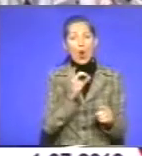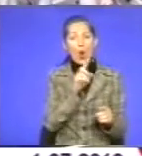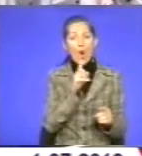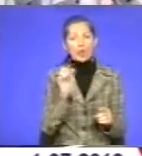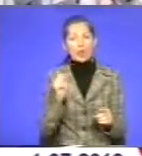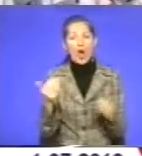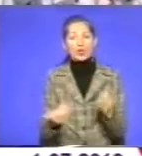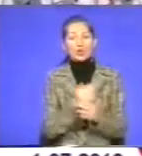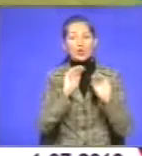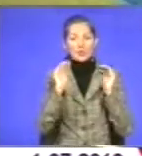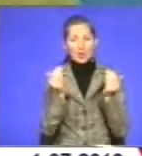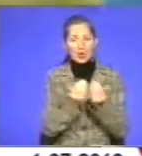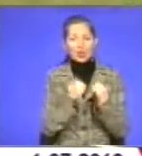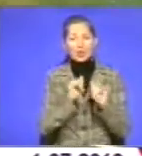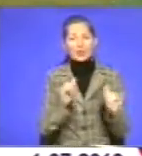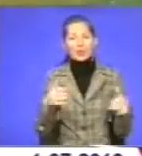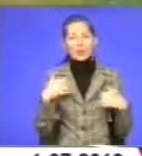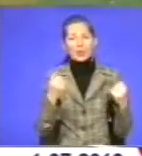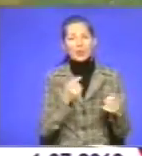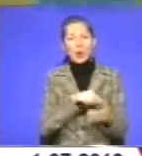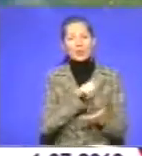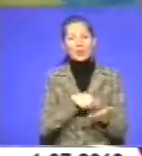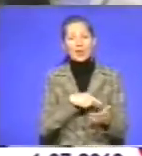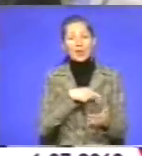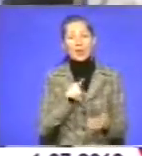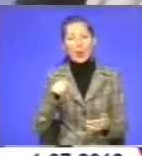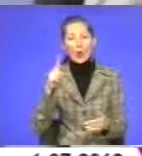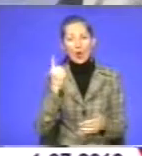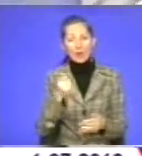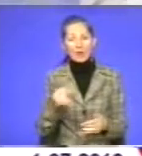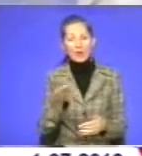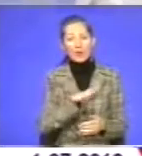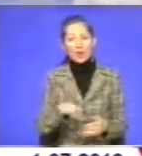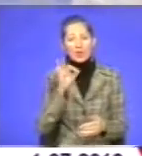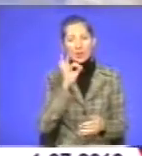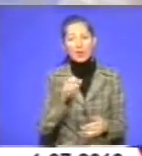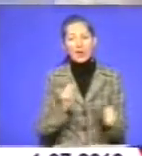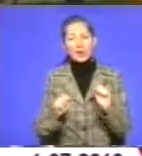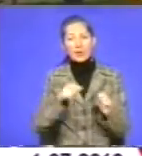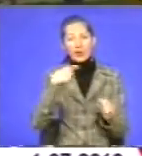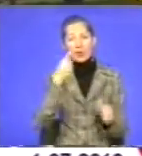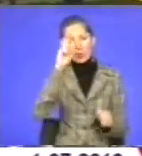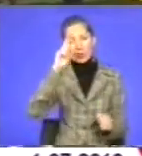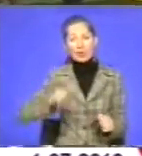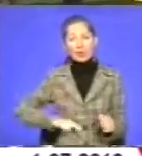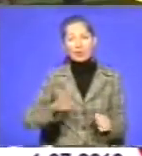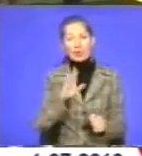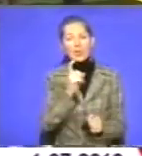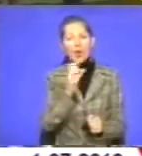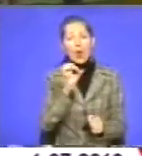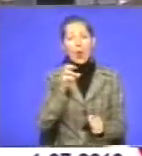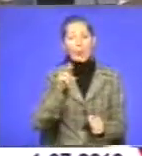спорту – питання №1 в краї, наголосив голова облдержадміністрації Валентин Хоптян, який взяв участь у спортивному